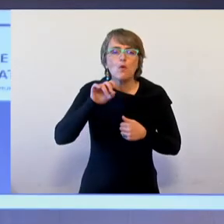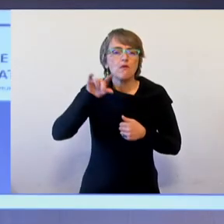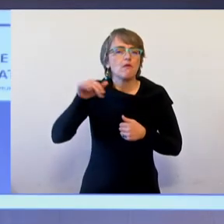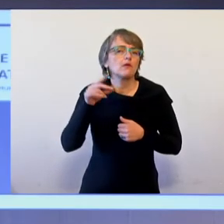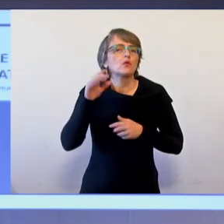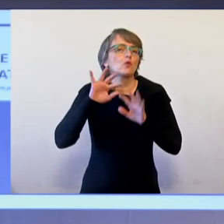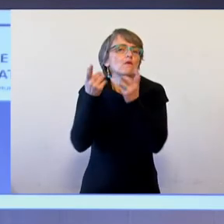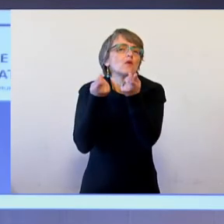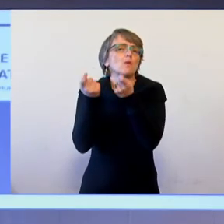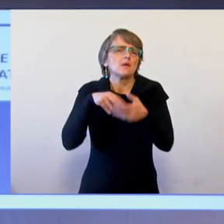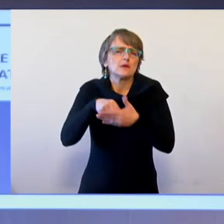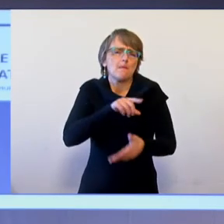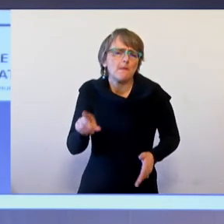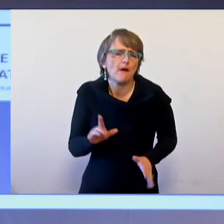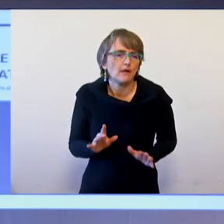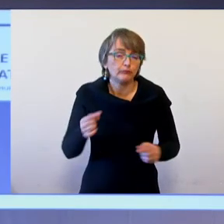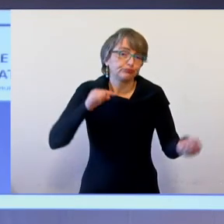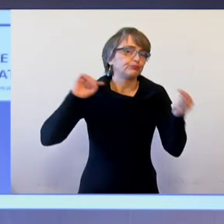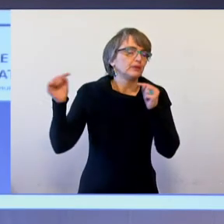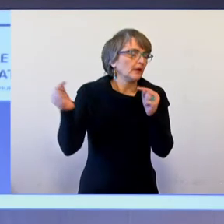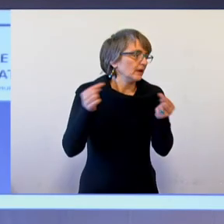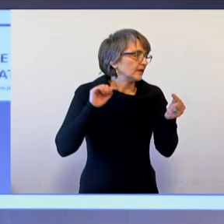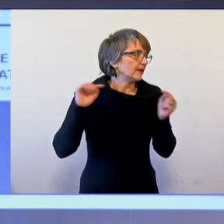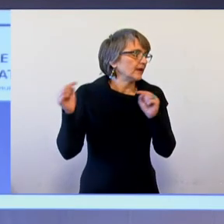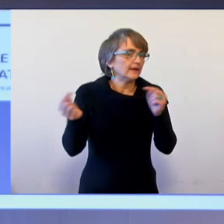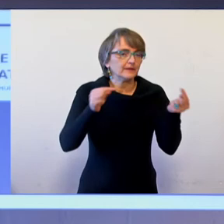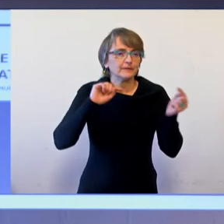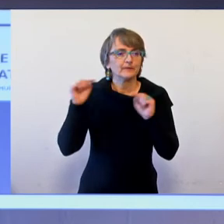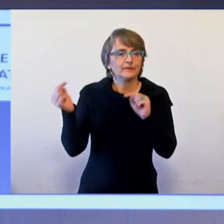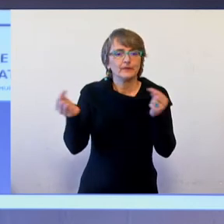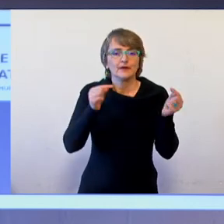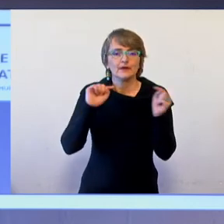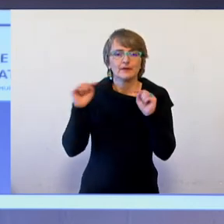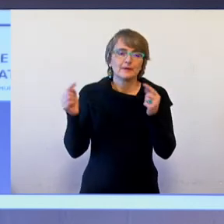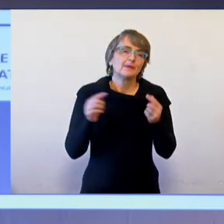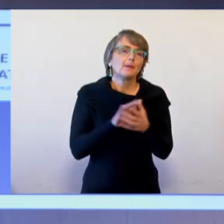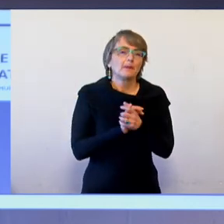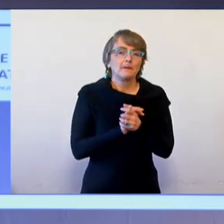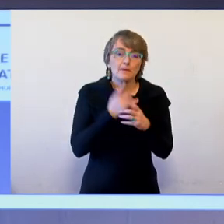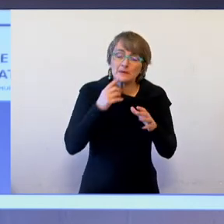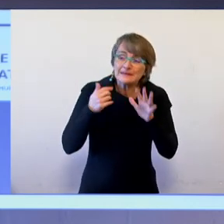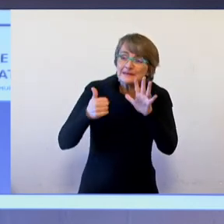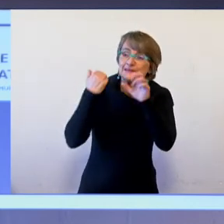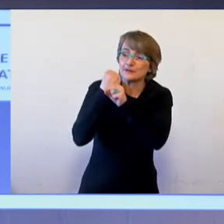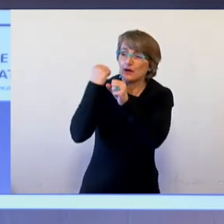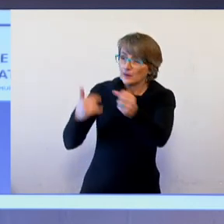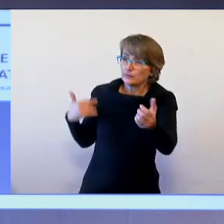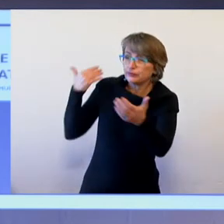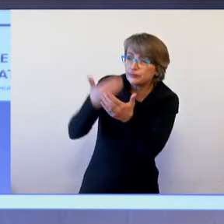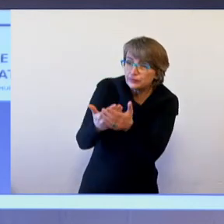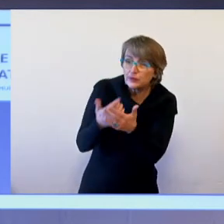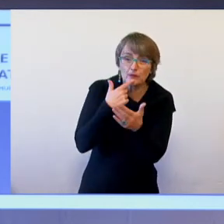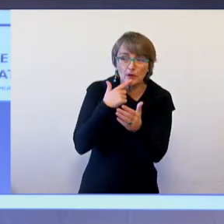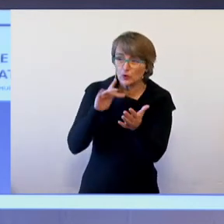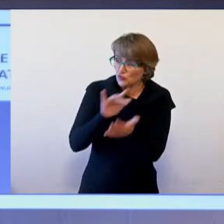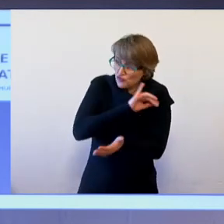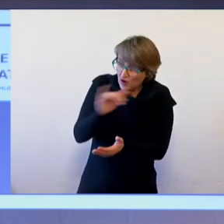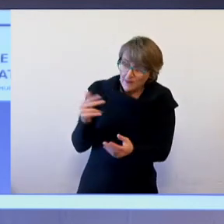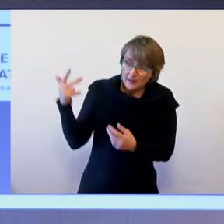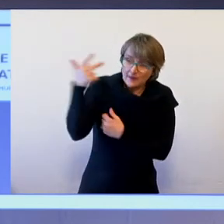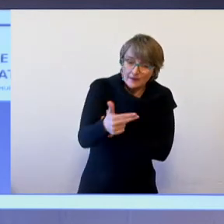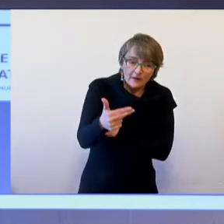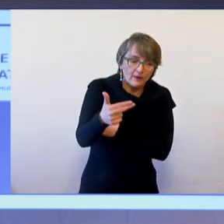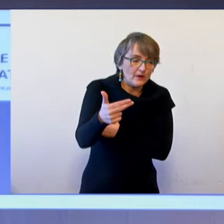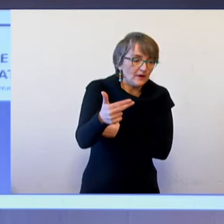Plaît. Mais monsieur Lévita, je vois que ça fait 2 fois que vous m'interrompez. Pendant 6 ans, jamais une seule fois je me suis permis de le faire. Monsieur Lévita,